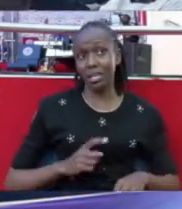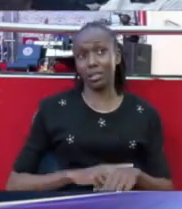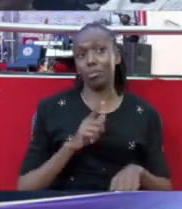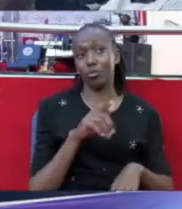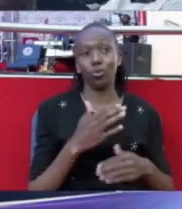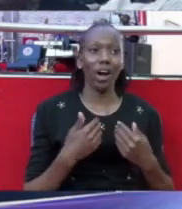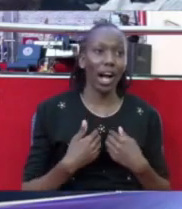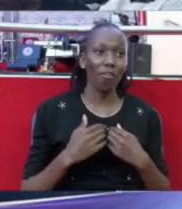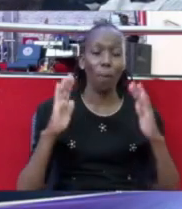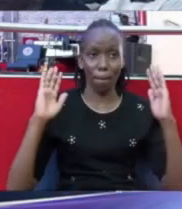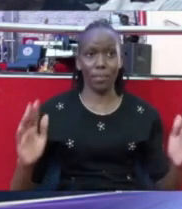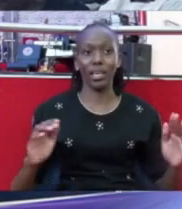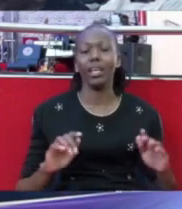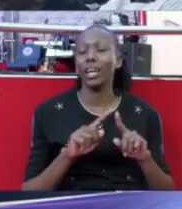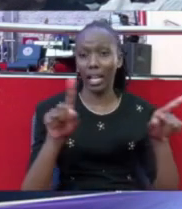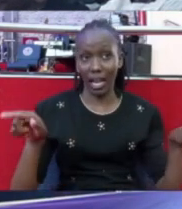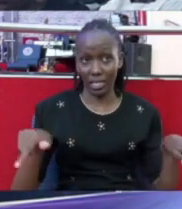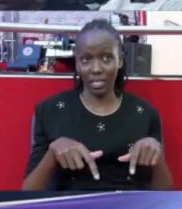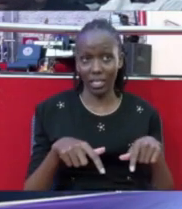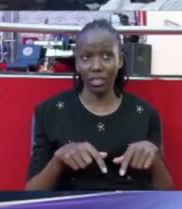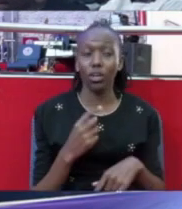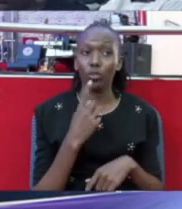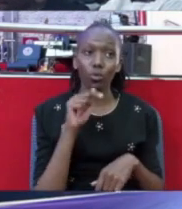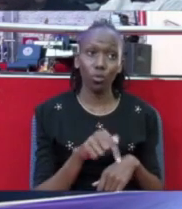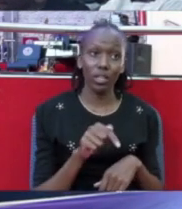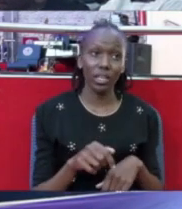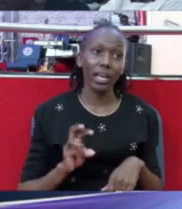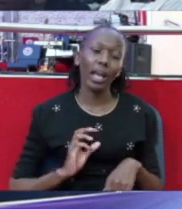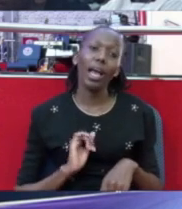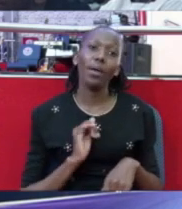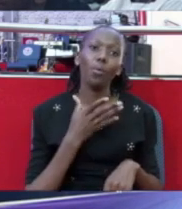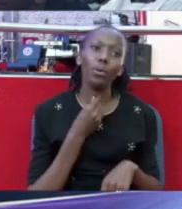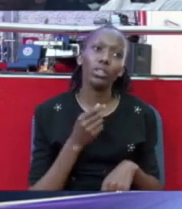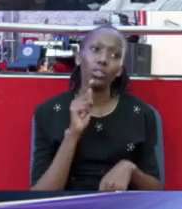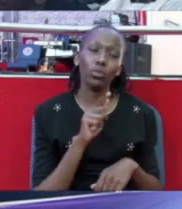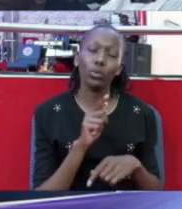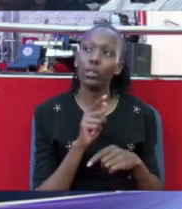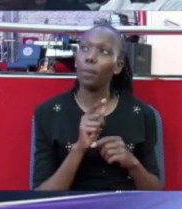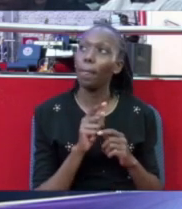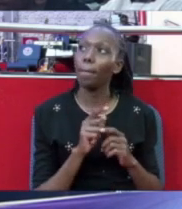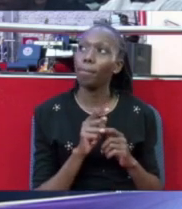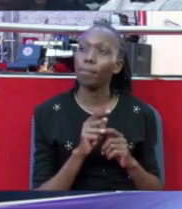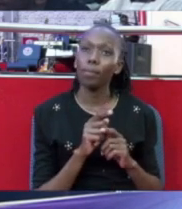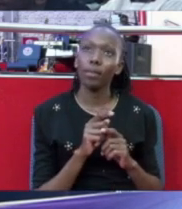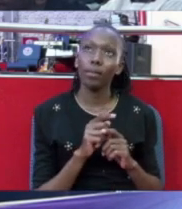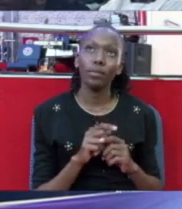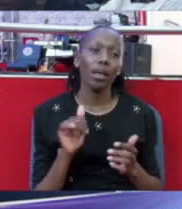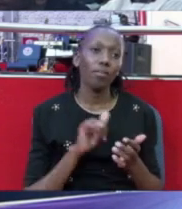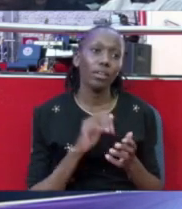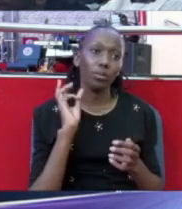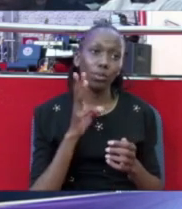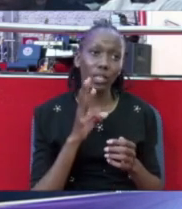few principles with you. Kwa hivyo leo nataka tushiriki kanuni chache nanyi. That will save you. Ambazo